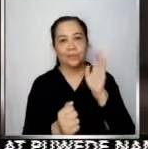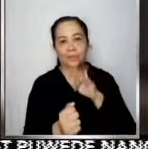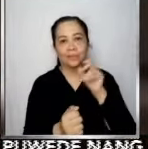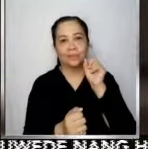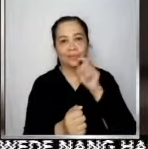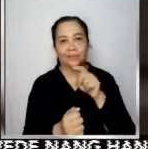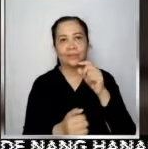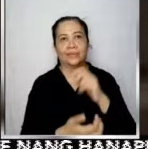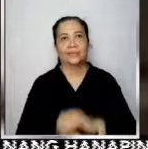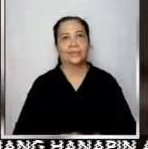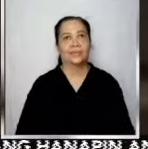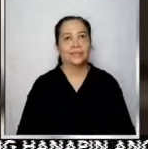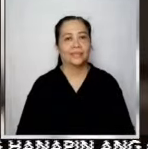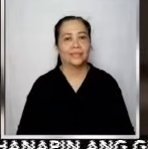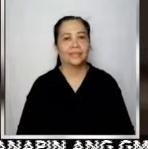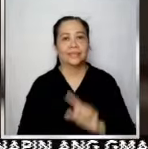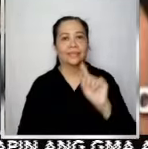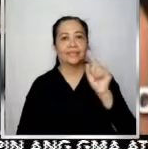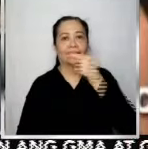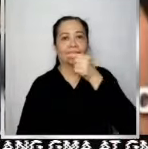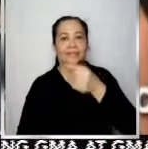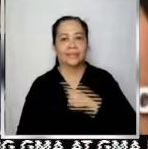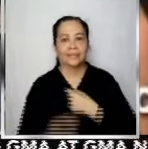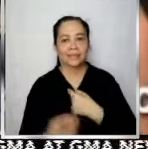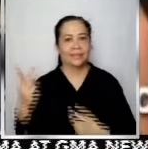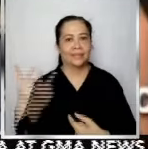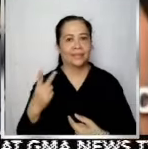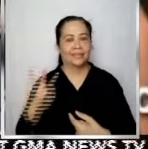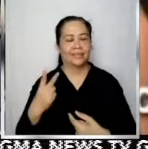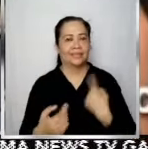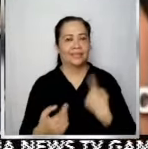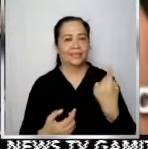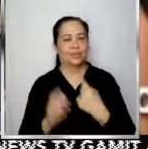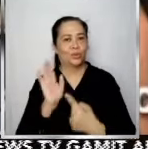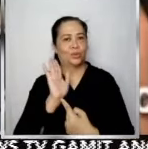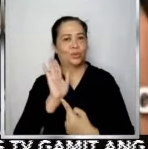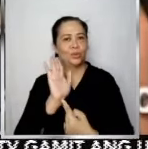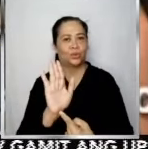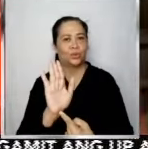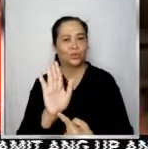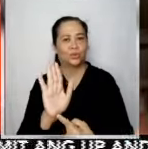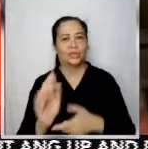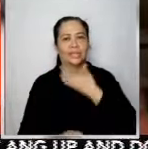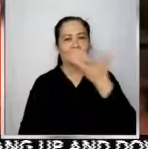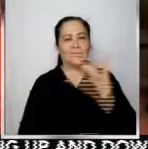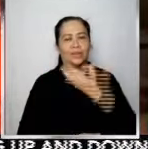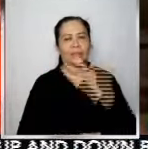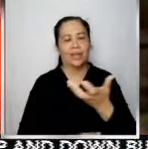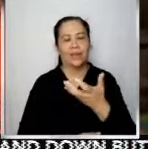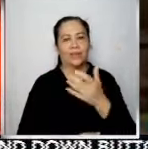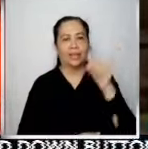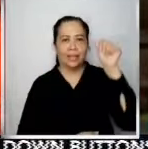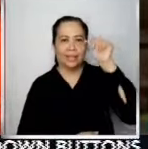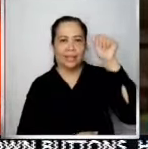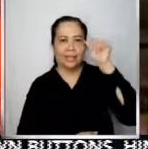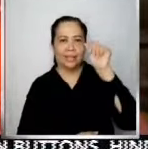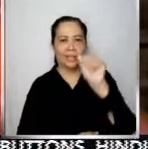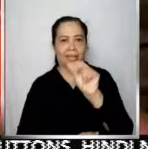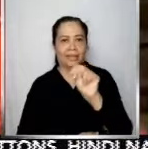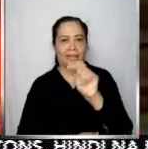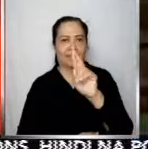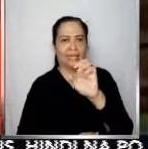niyan dalawa sa kanyang solo online show, ang Shoutout Andre. Yung Shoutout Andre, it's pretty much kamustahan with